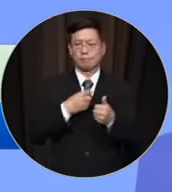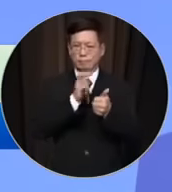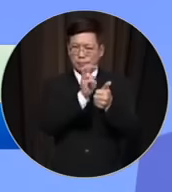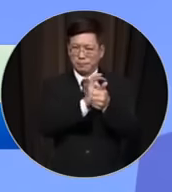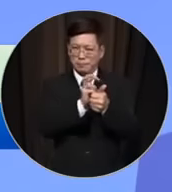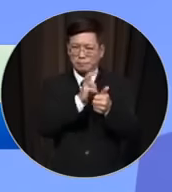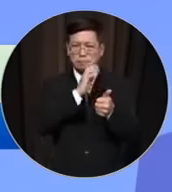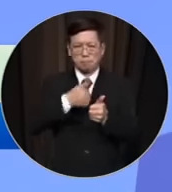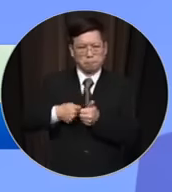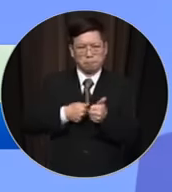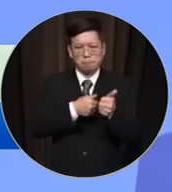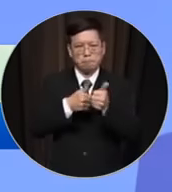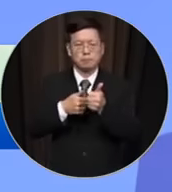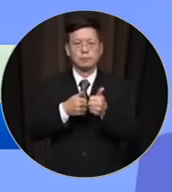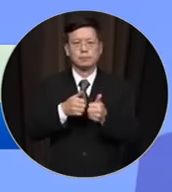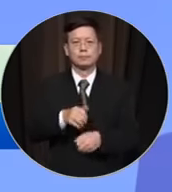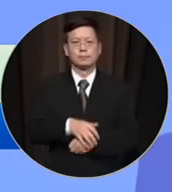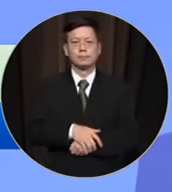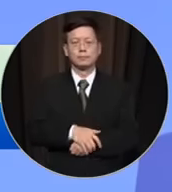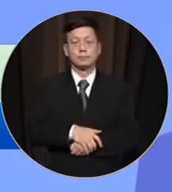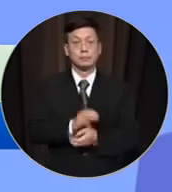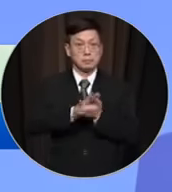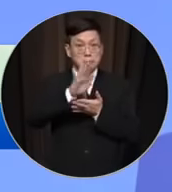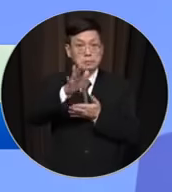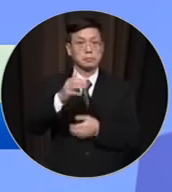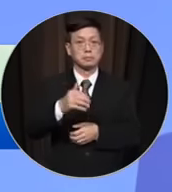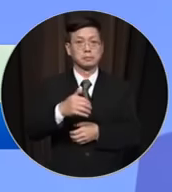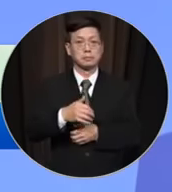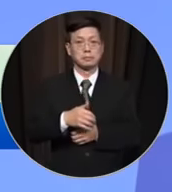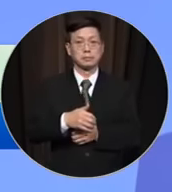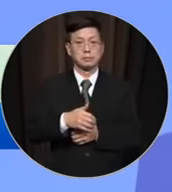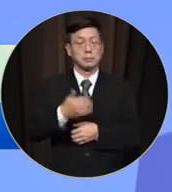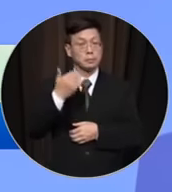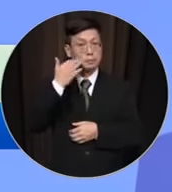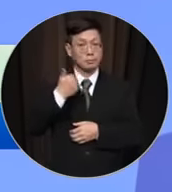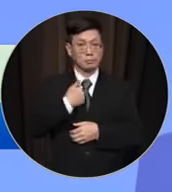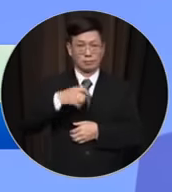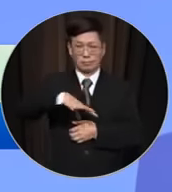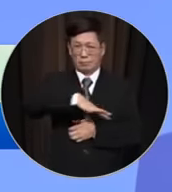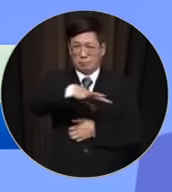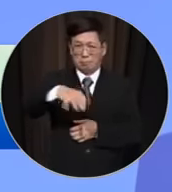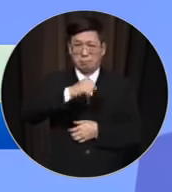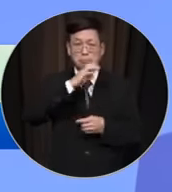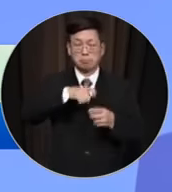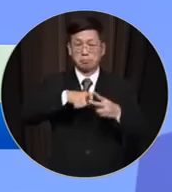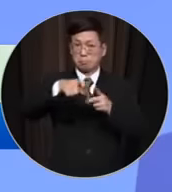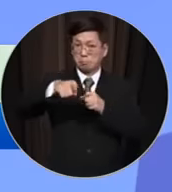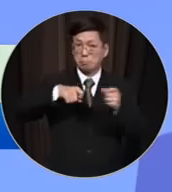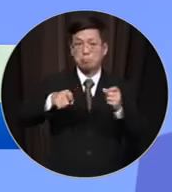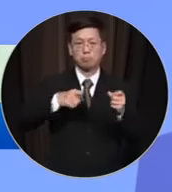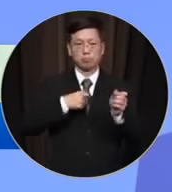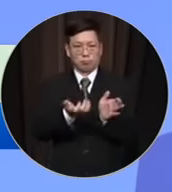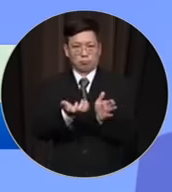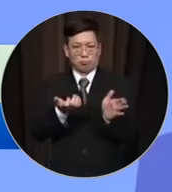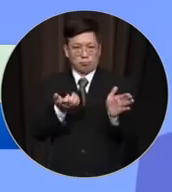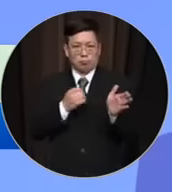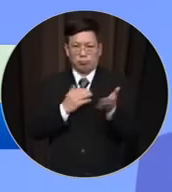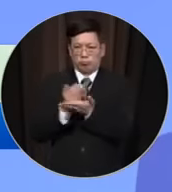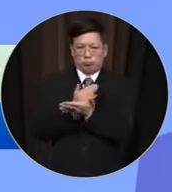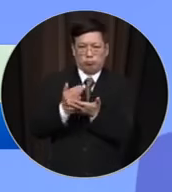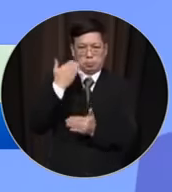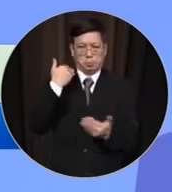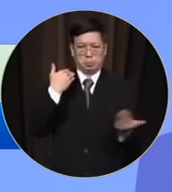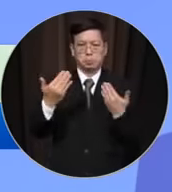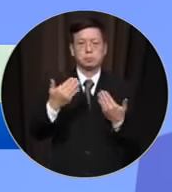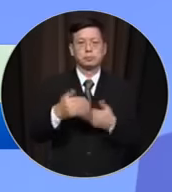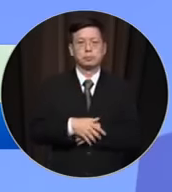督追踪。未来呢，我们对于所有的这个工程，我们事前详细评估